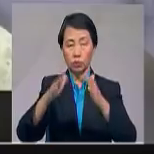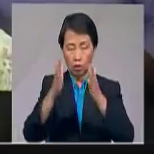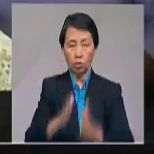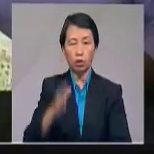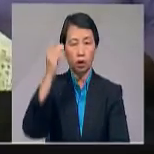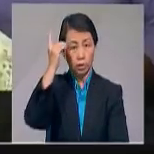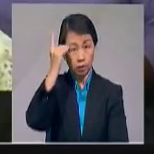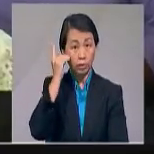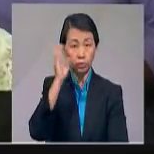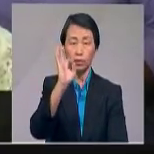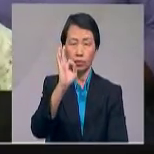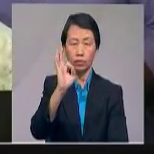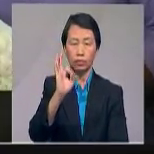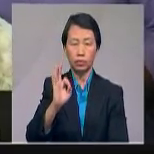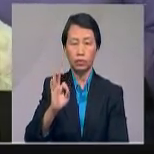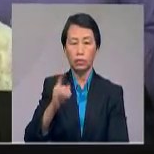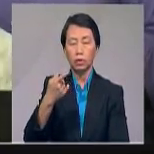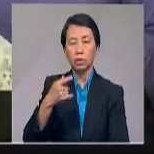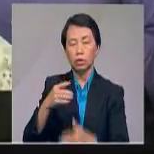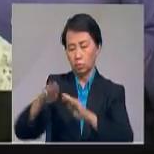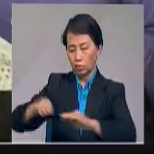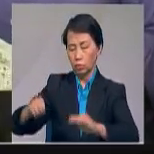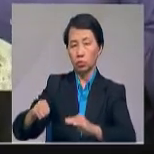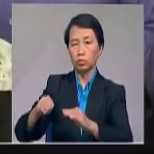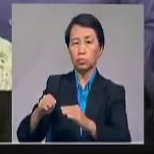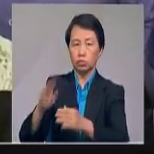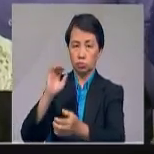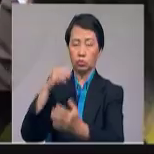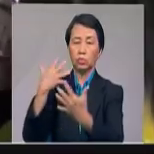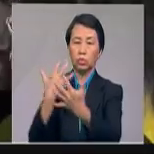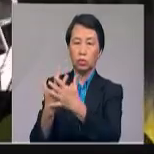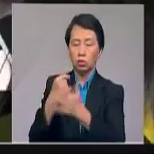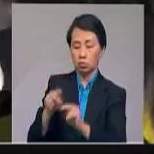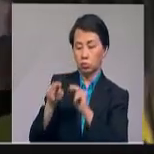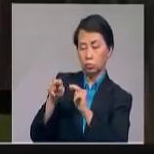Orang dewasa. Keadaan baik, cuma terpaksa ditahan untuk rawat observation.